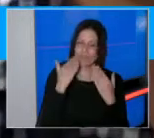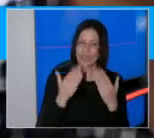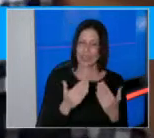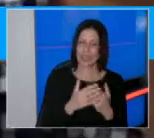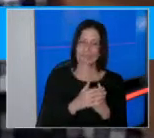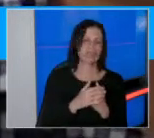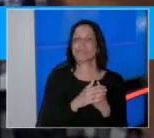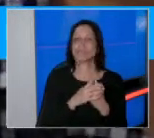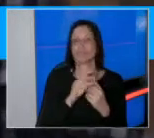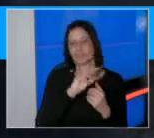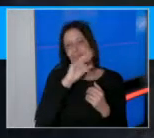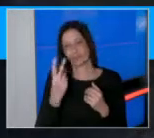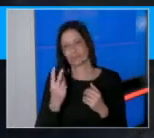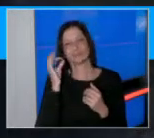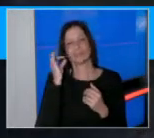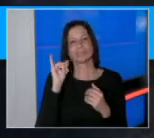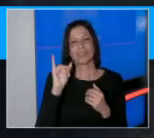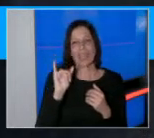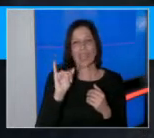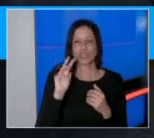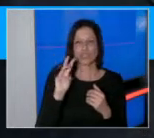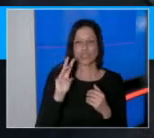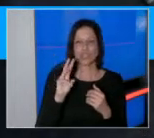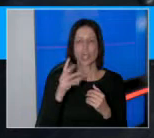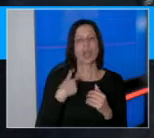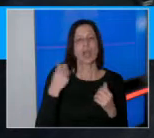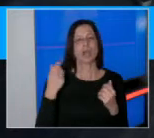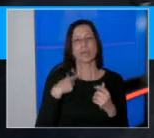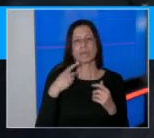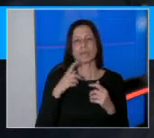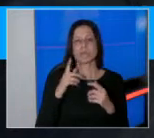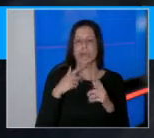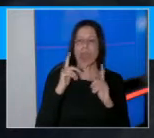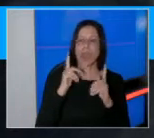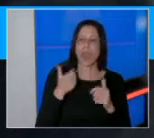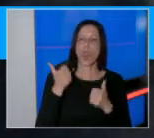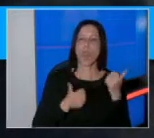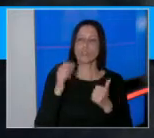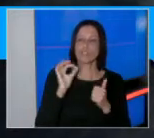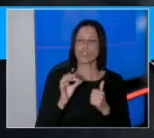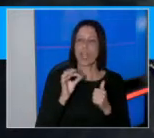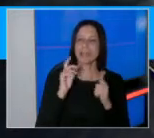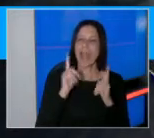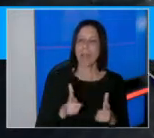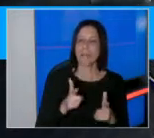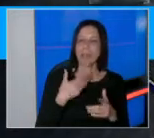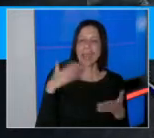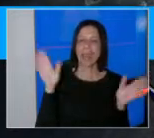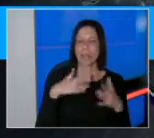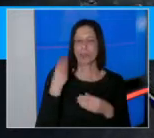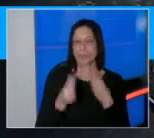תודה רבה. יופי. ממש לצדך יעל שרר, מנהלת הלובי למלחמה באלימות מינית. ערב טוב יעל, מה שלומך? ערב